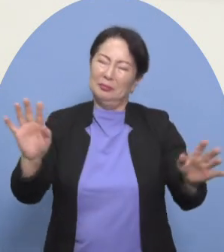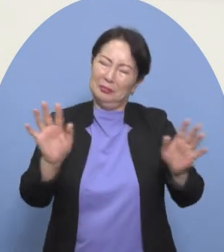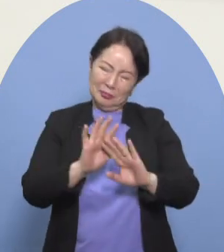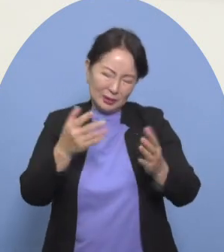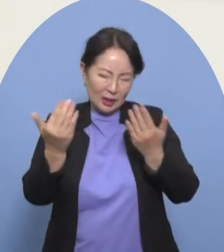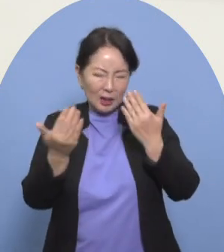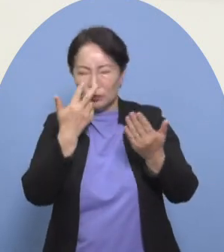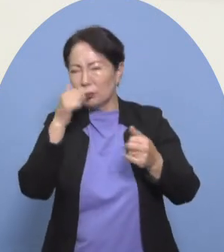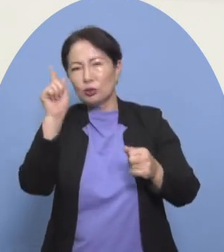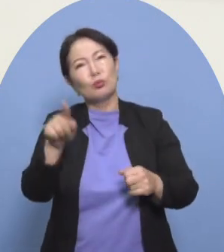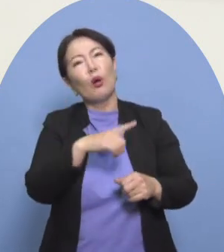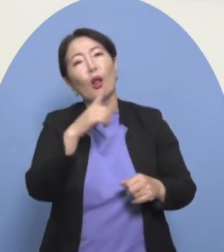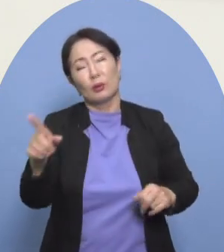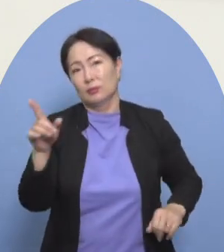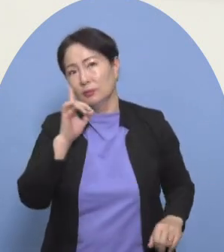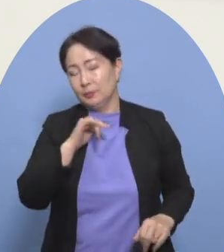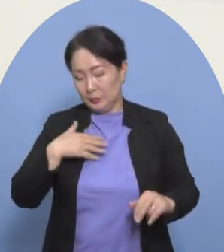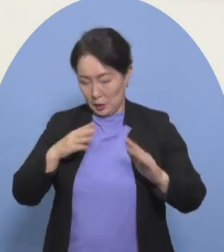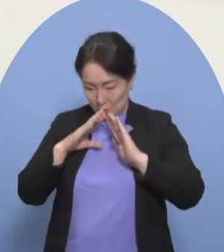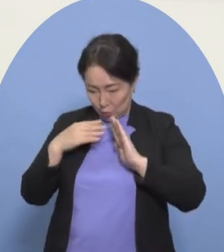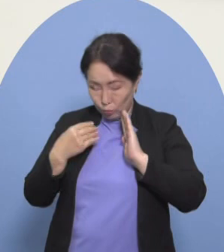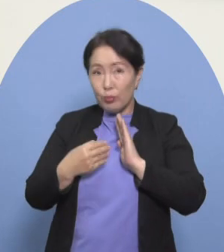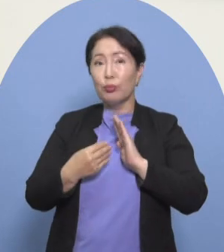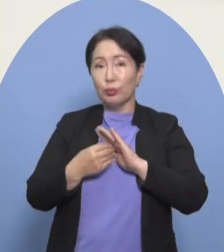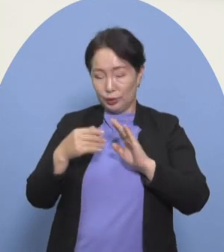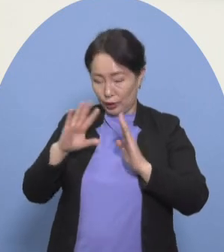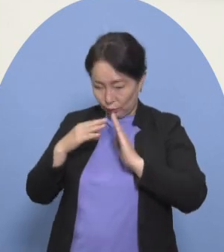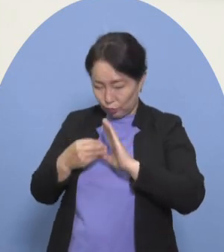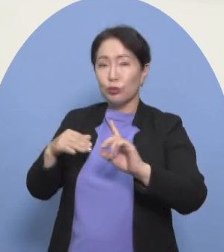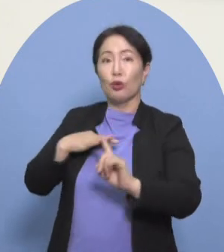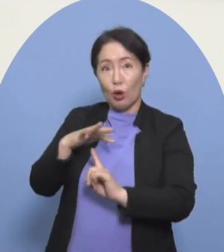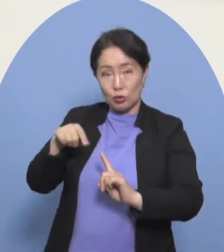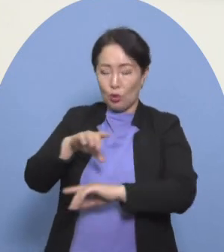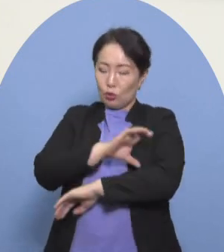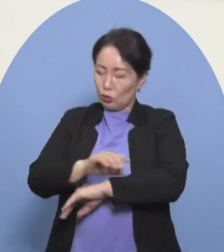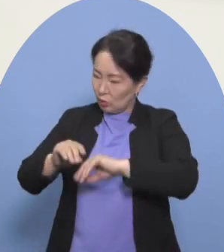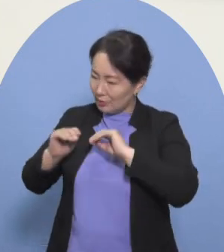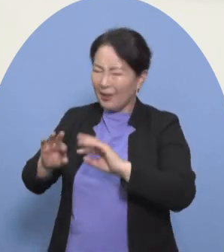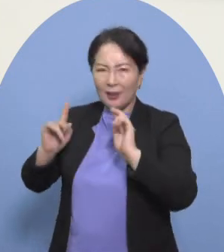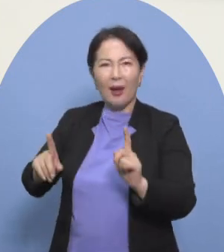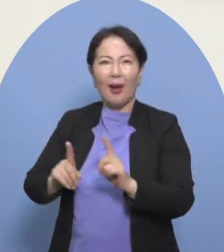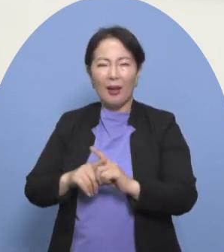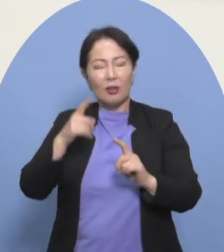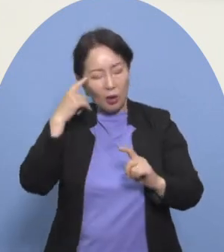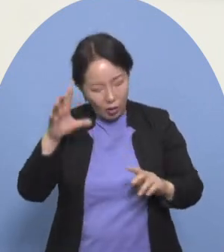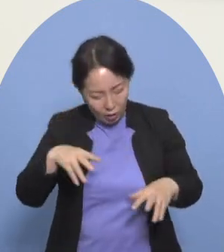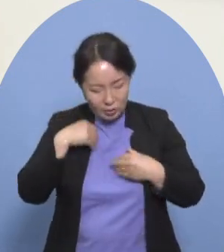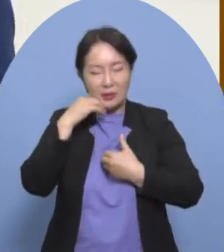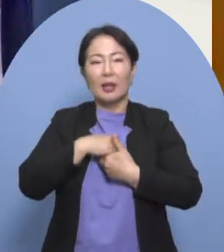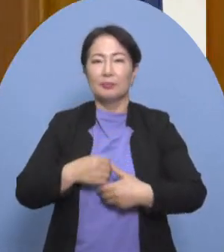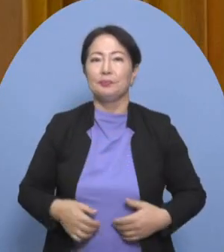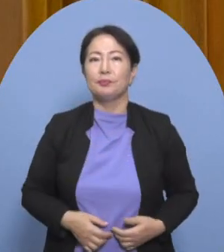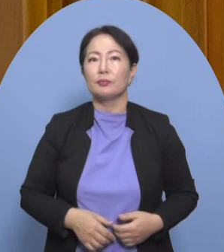ерөөс харьцуулж болдгүй юм байна. Ерөөсөл гэр бүл гэдэг гэр бүлийн орчин гэдэг өөрөө сургуул юм байна гэдэг л жоохон ойлголт авч